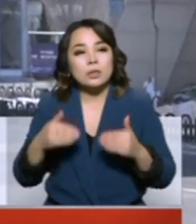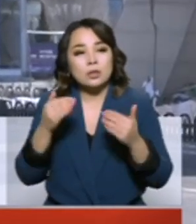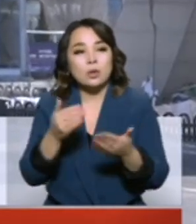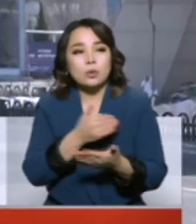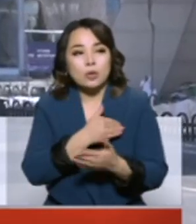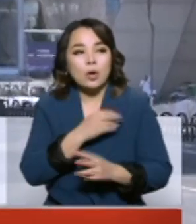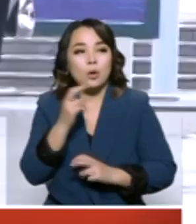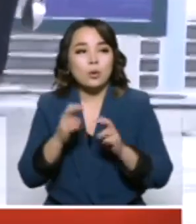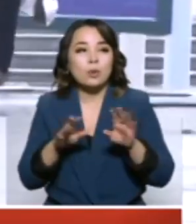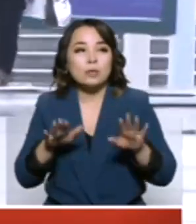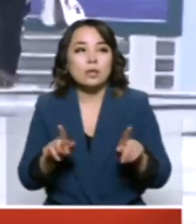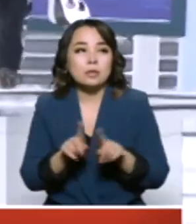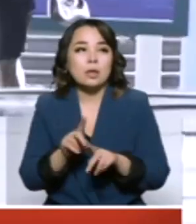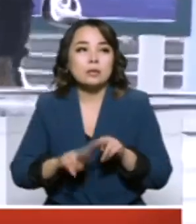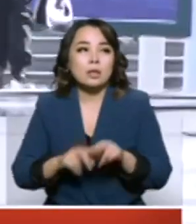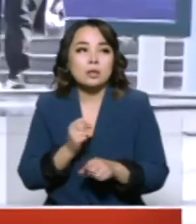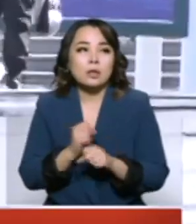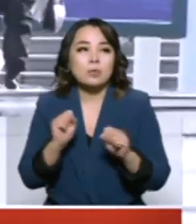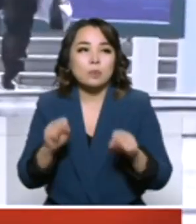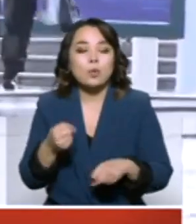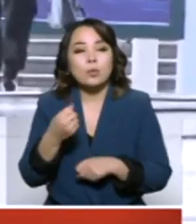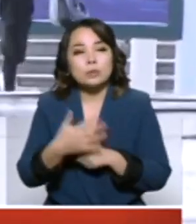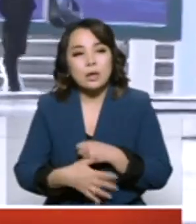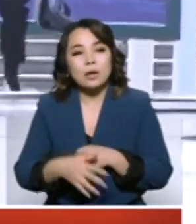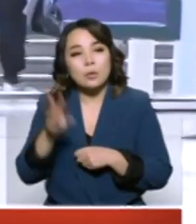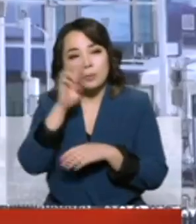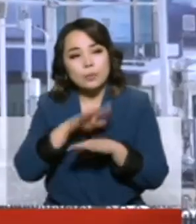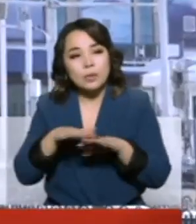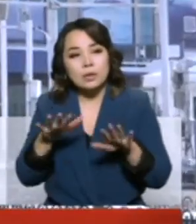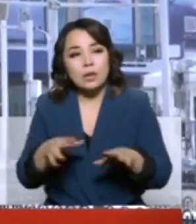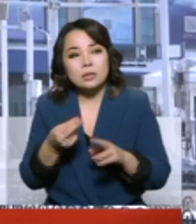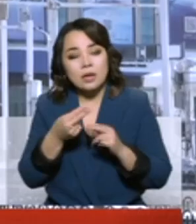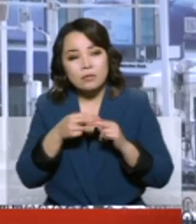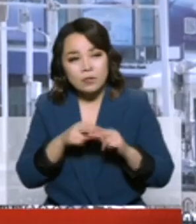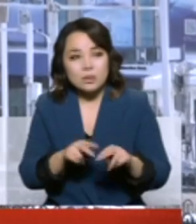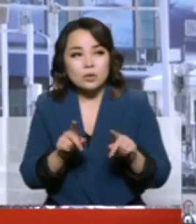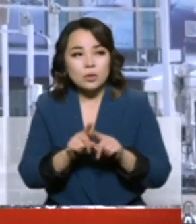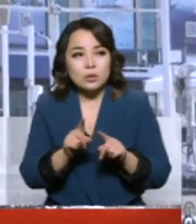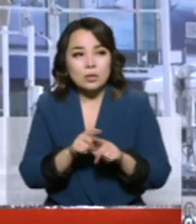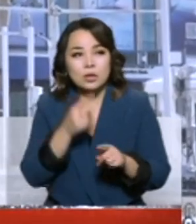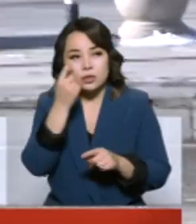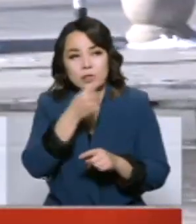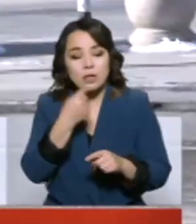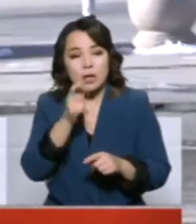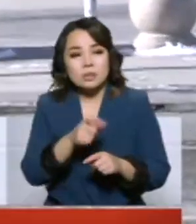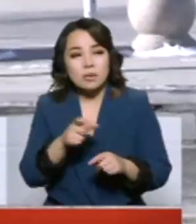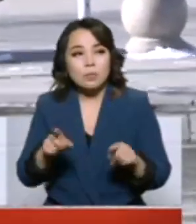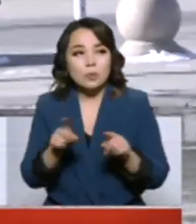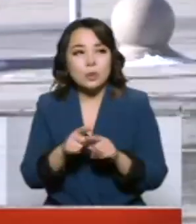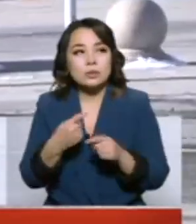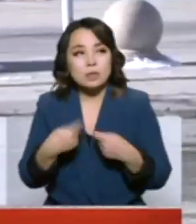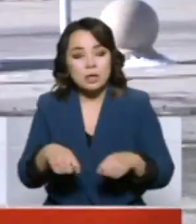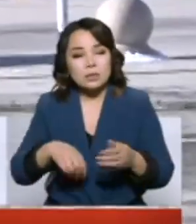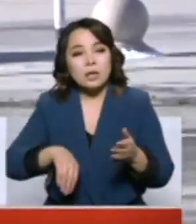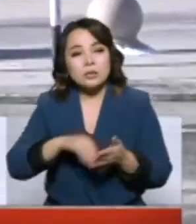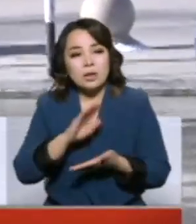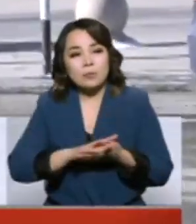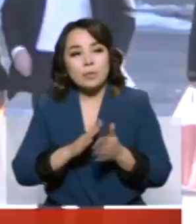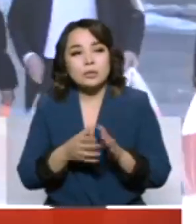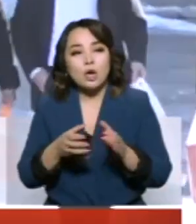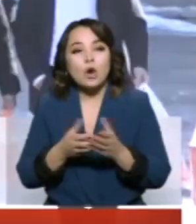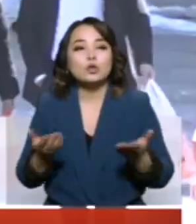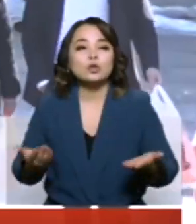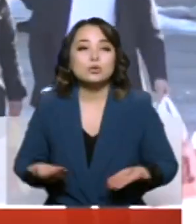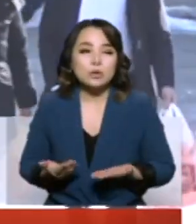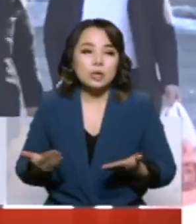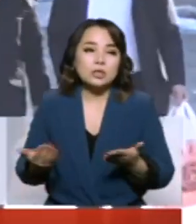жерде өндіріс орындарын да салуға болады. Орталық мемлекетке инвестицияның келуімен, жеке азаматтарға сауда-саттық жасаумен, ал Панфилов ауданының